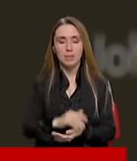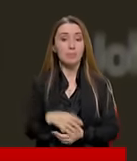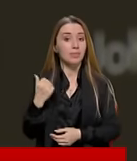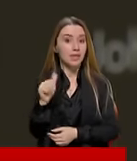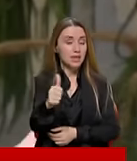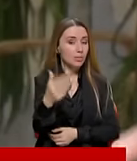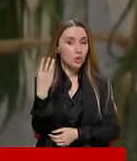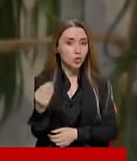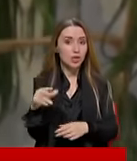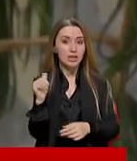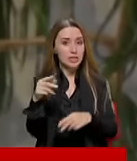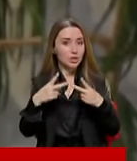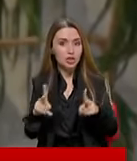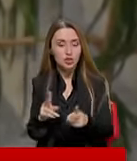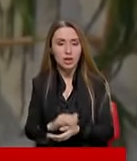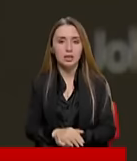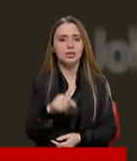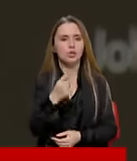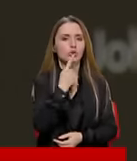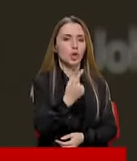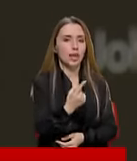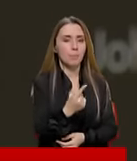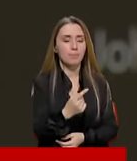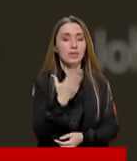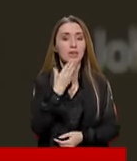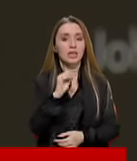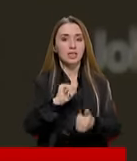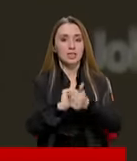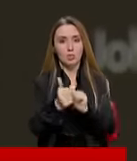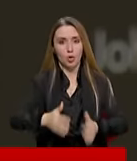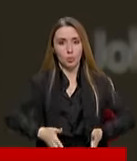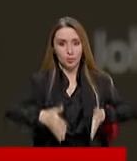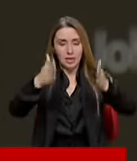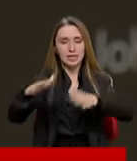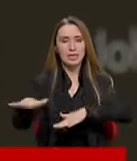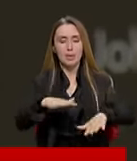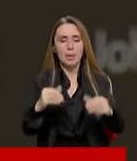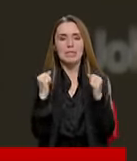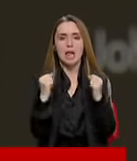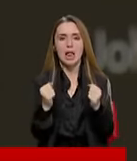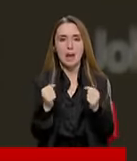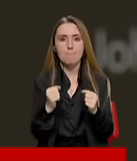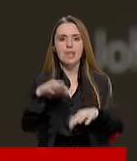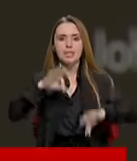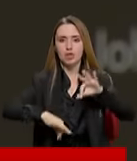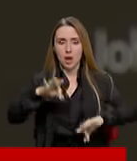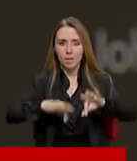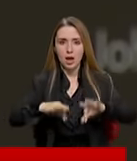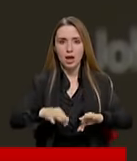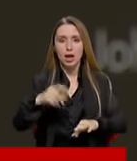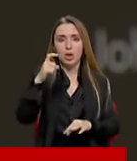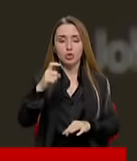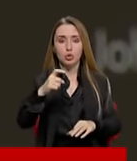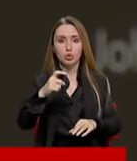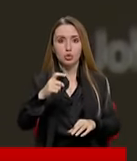zamana kısmet olacak ne kadar sür tam ş şey söyleyim Gençlik ve Spor binasının depreme dayanıklılığını tespit ettik 9